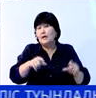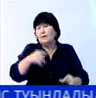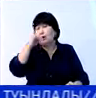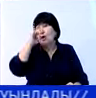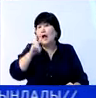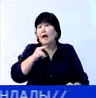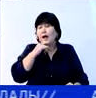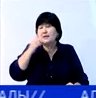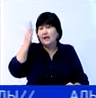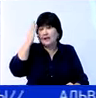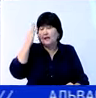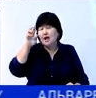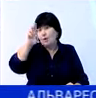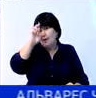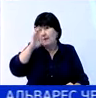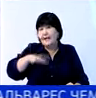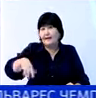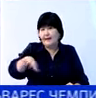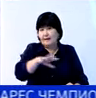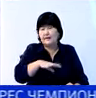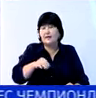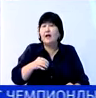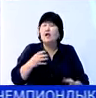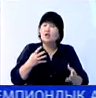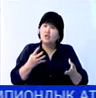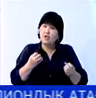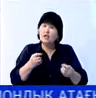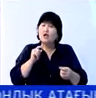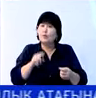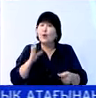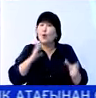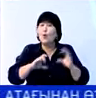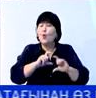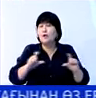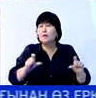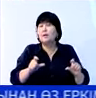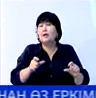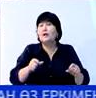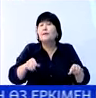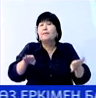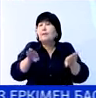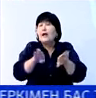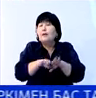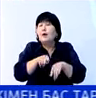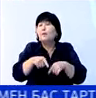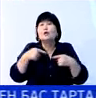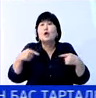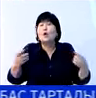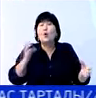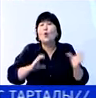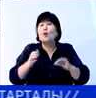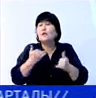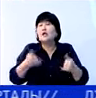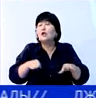Қазақстан мемлекетінде. Және бұл университетке аналогов дейді ғой, әлі бұнда бұған ұқсас университет